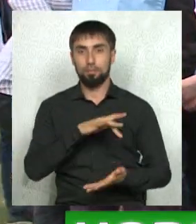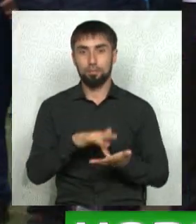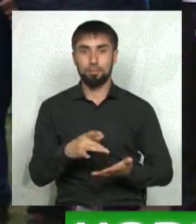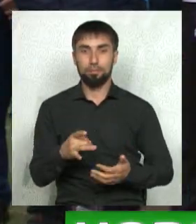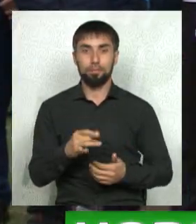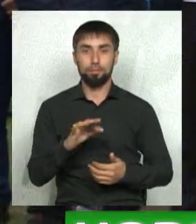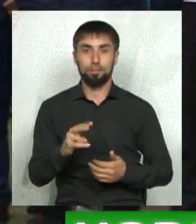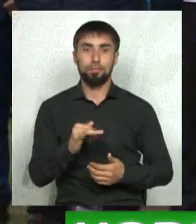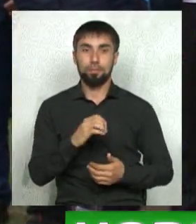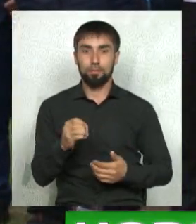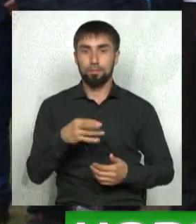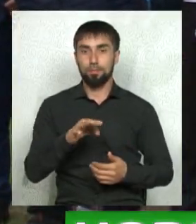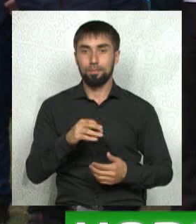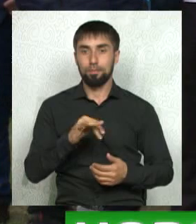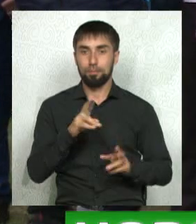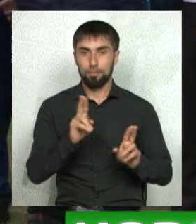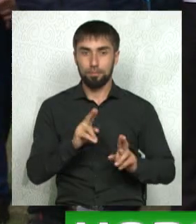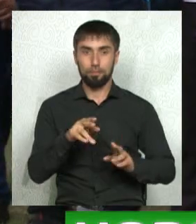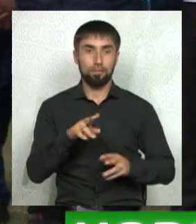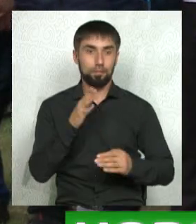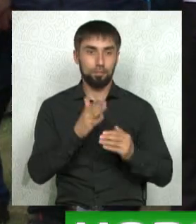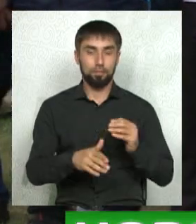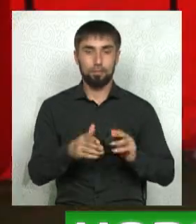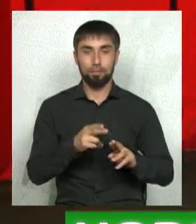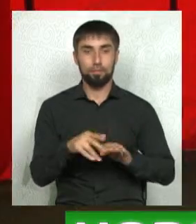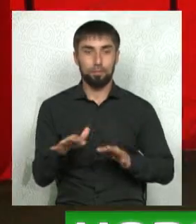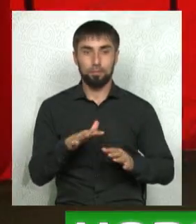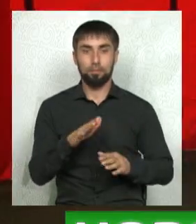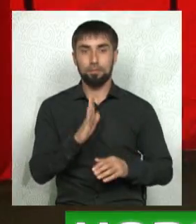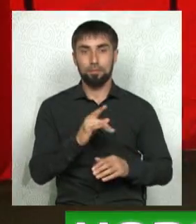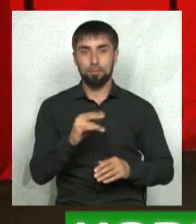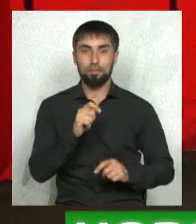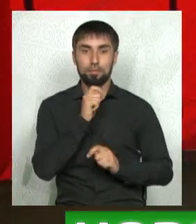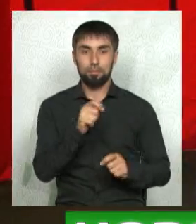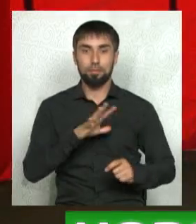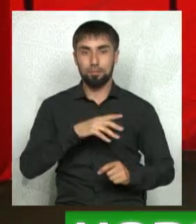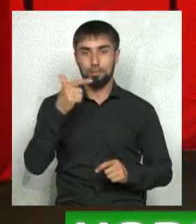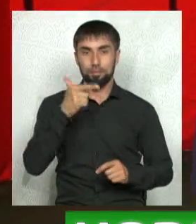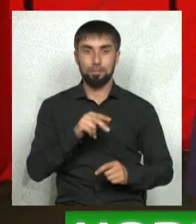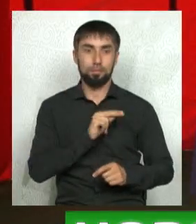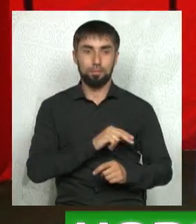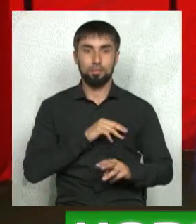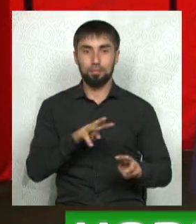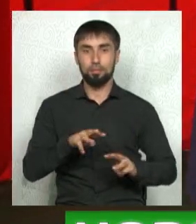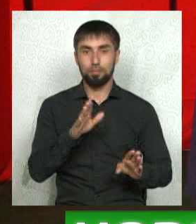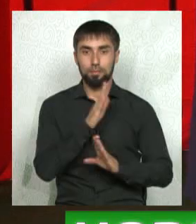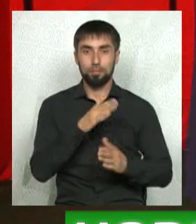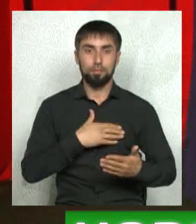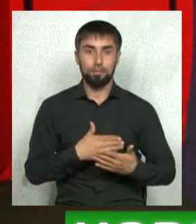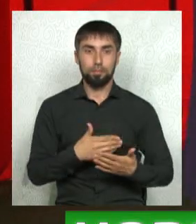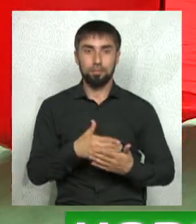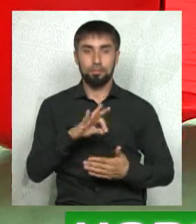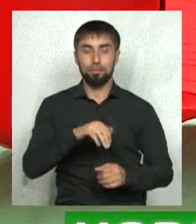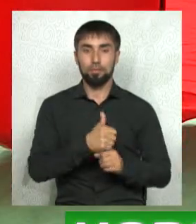районов. Уже по традиции, в конце мероприятия Владимир Сластенин также вручил награды и грамоты сотрудникам Минприроды и волонтерам от